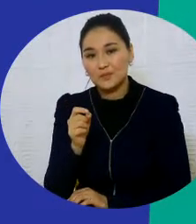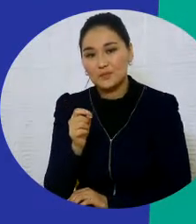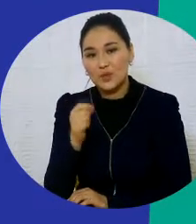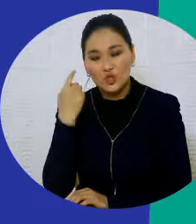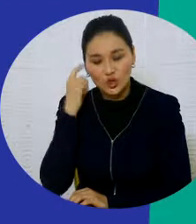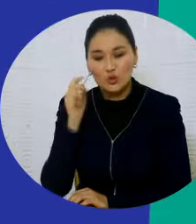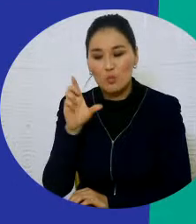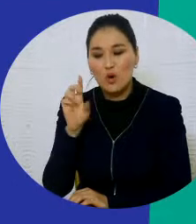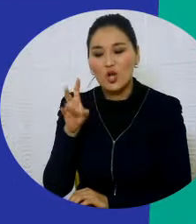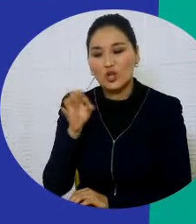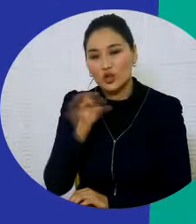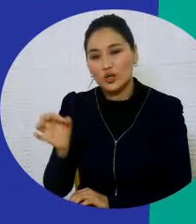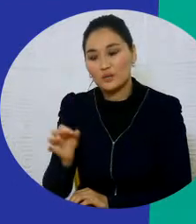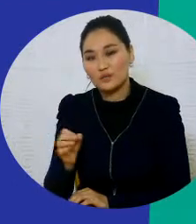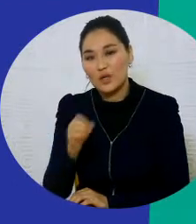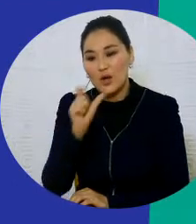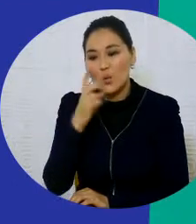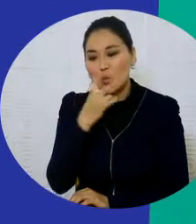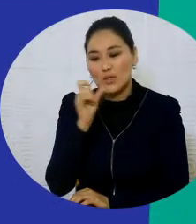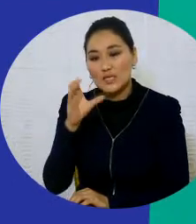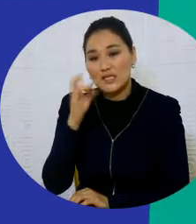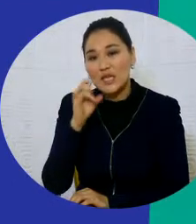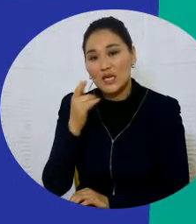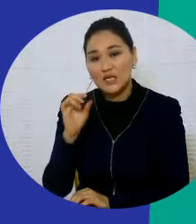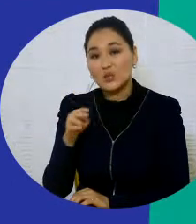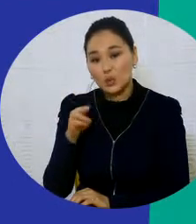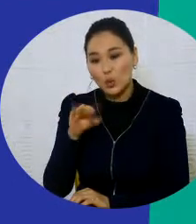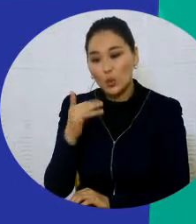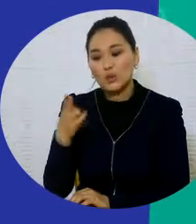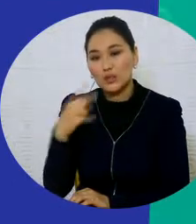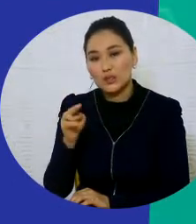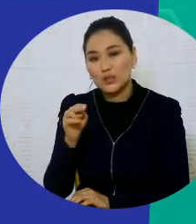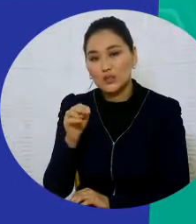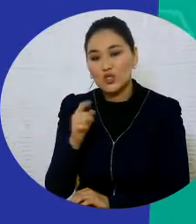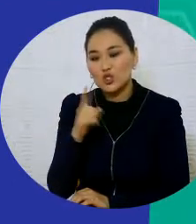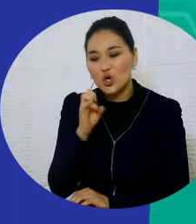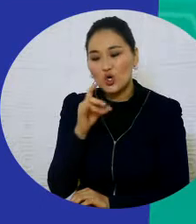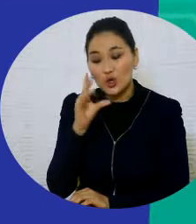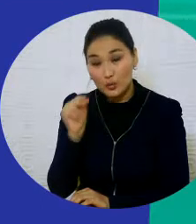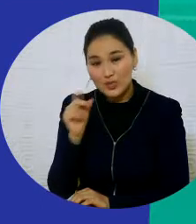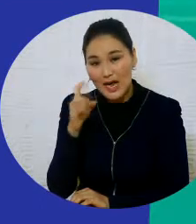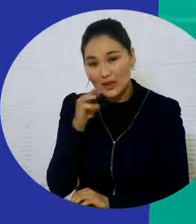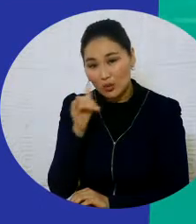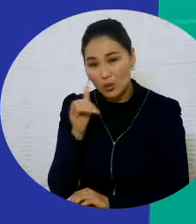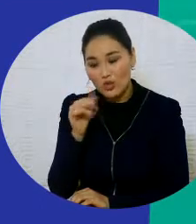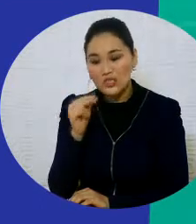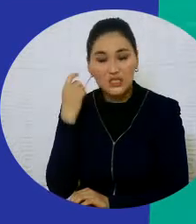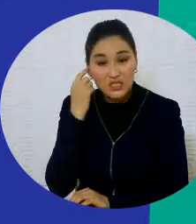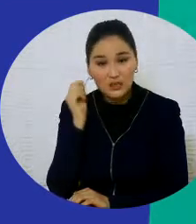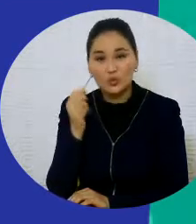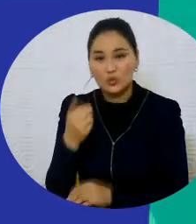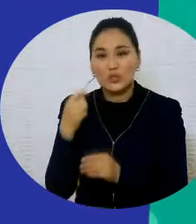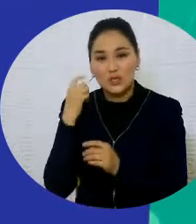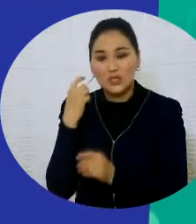мэдрэл гэмтснээр сонсголгүй болно. Иннээс сэргийлэхин тулд жижиг чихэвч биш зөөлөвчтэй гадна чихэвчийг өдөрт